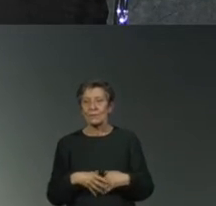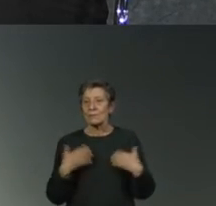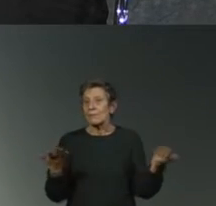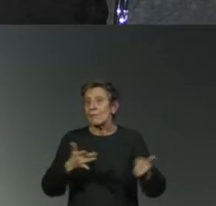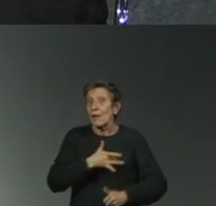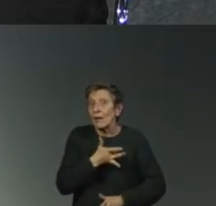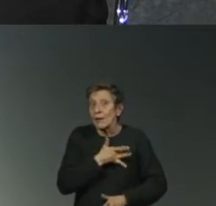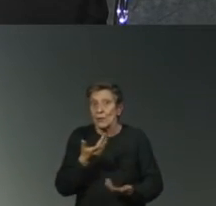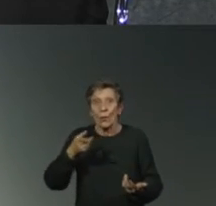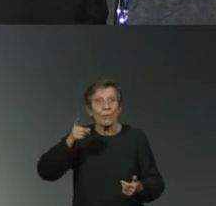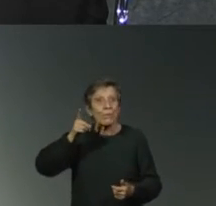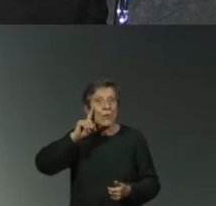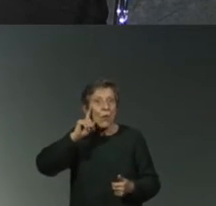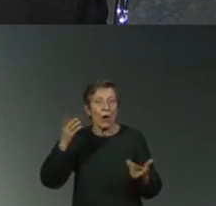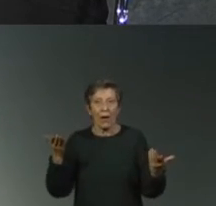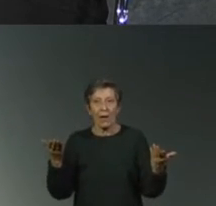que